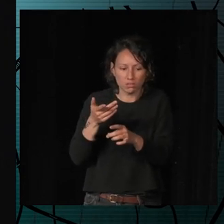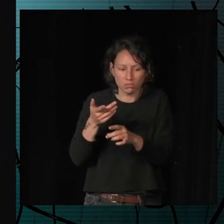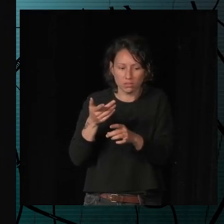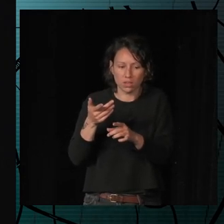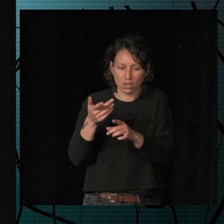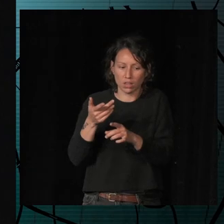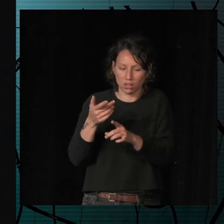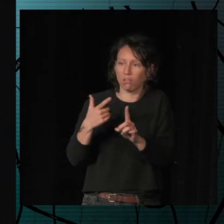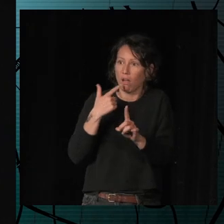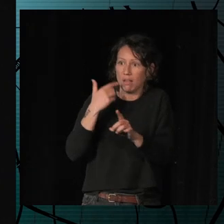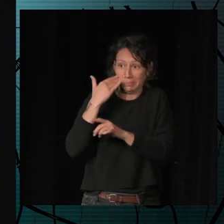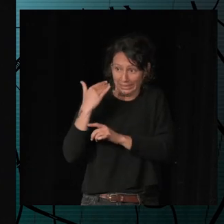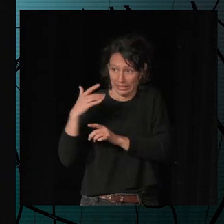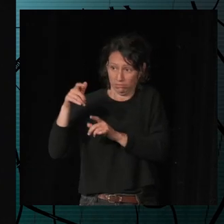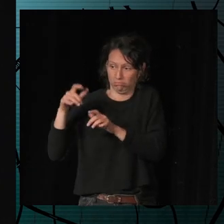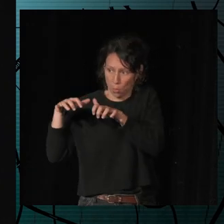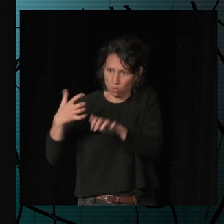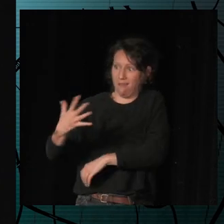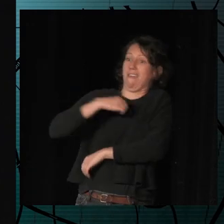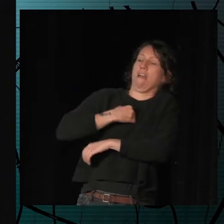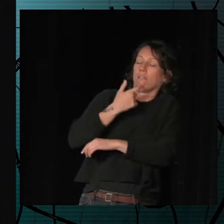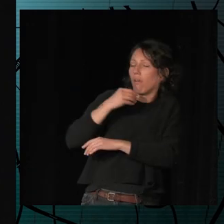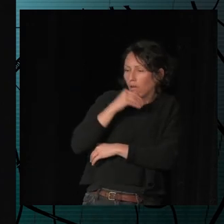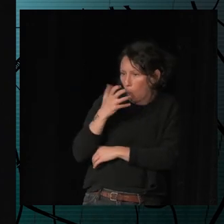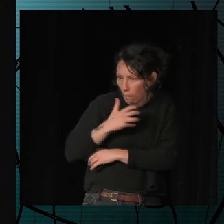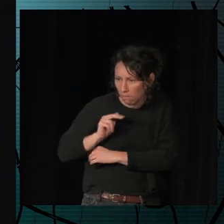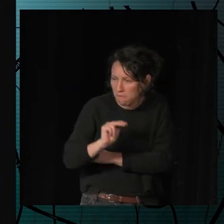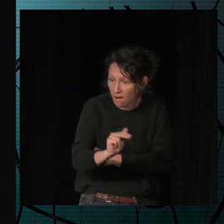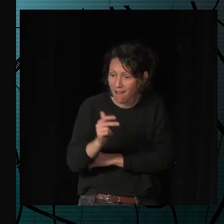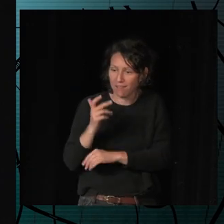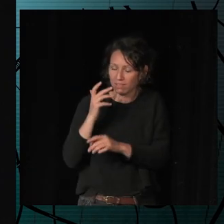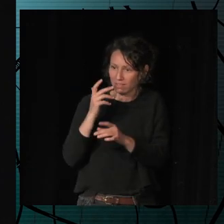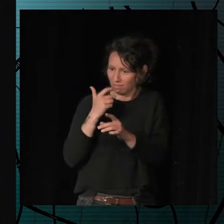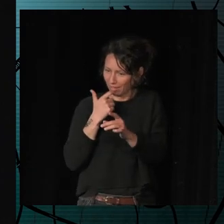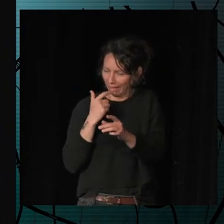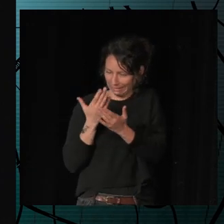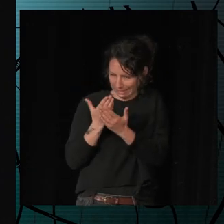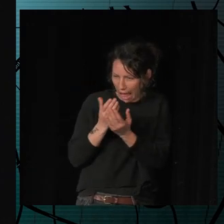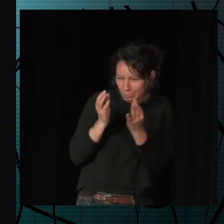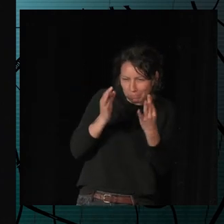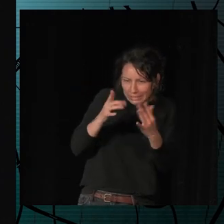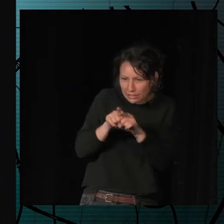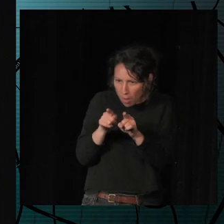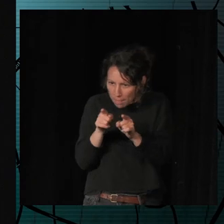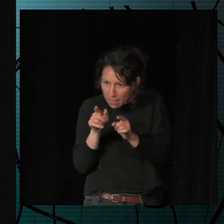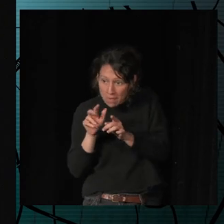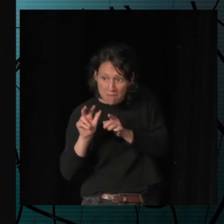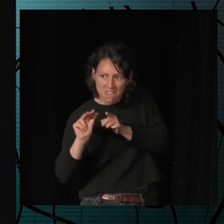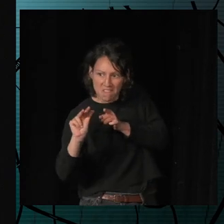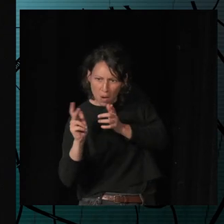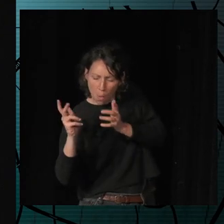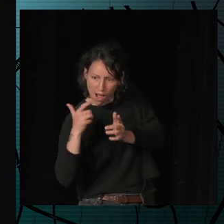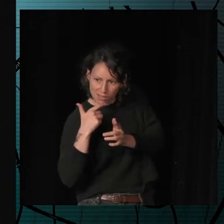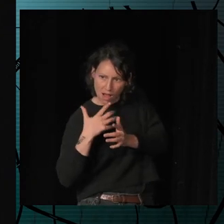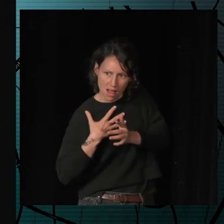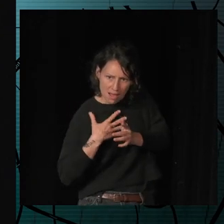miser sur le fait de nous faire peur sur ce qu'il pourrait nous arriver et on va avoir des séquences par exemple dans le dans le premier épisode où on va se promener dans les couloirs dans